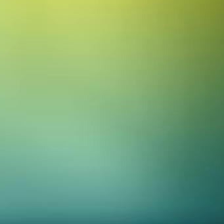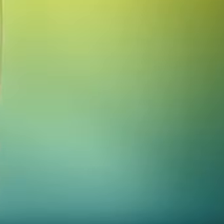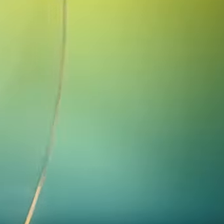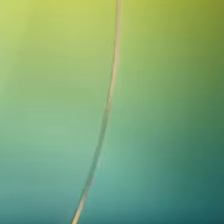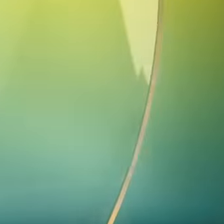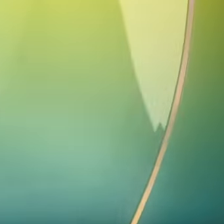вечер